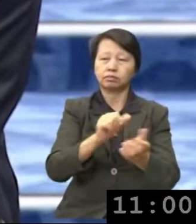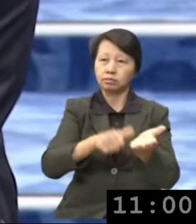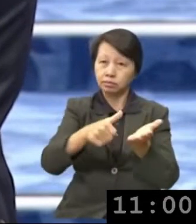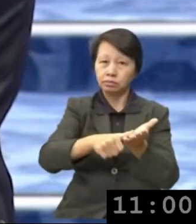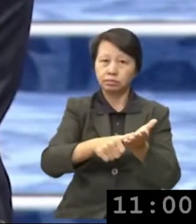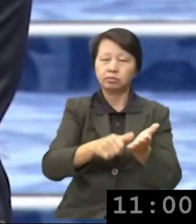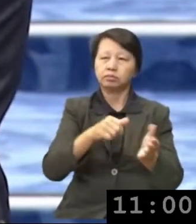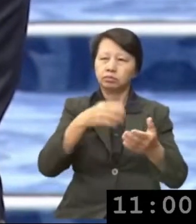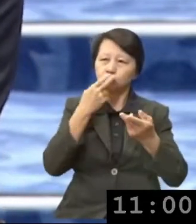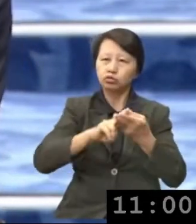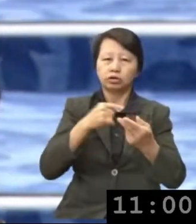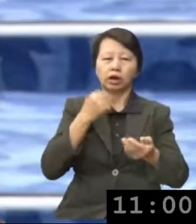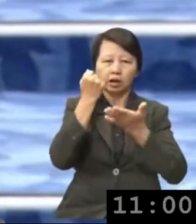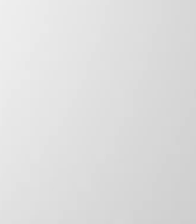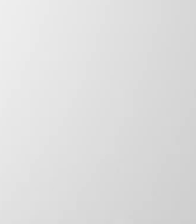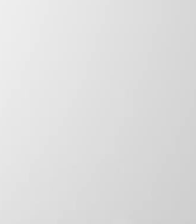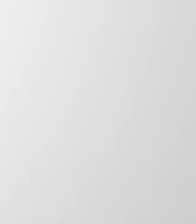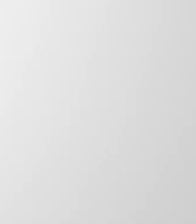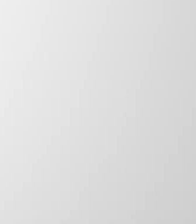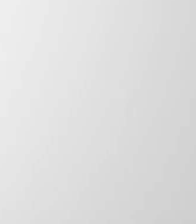akan bantu mudah carakan terima